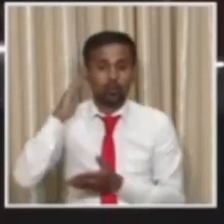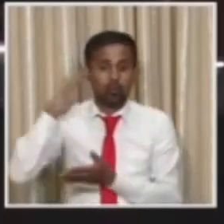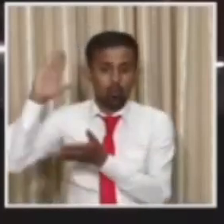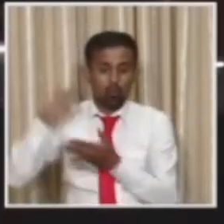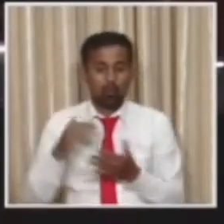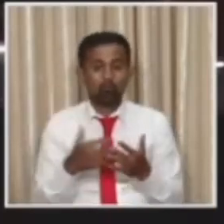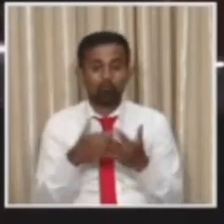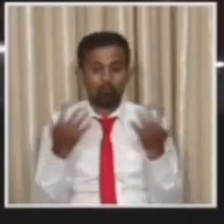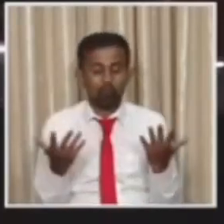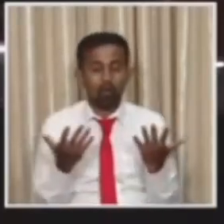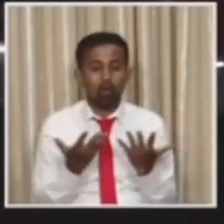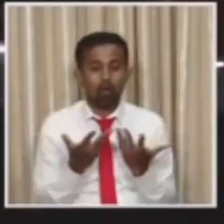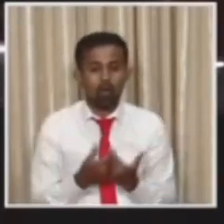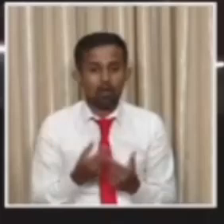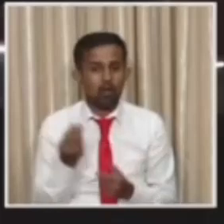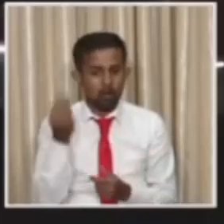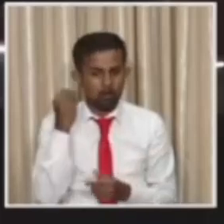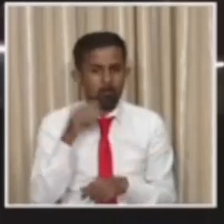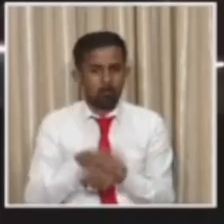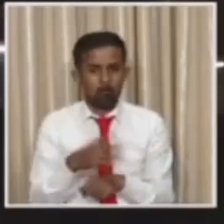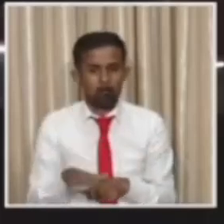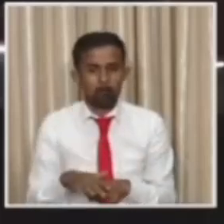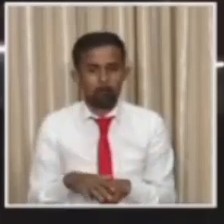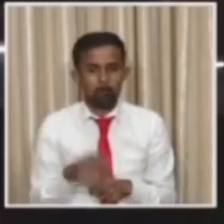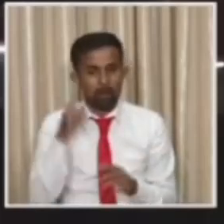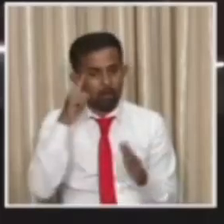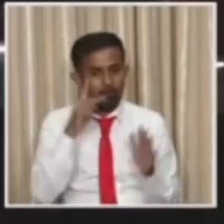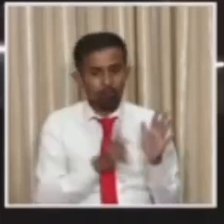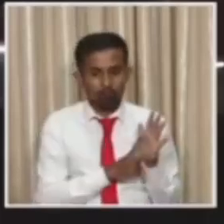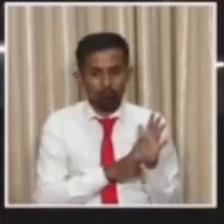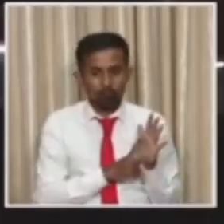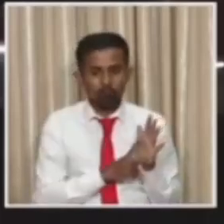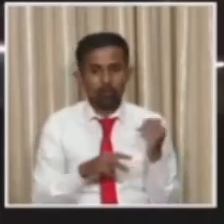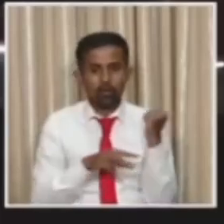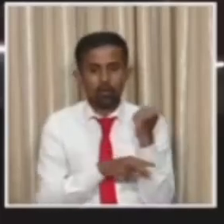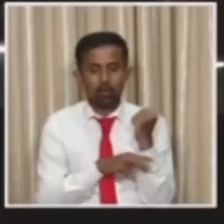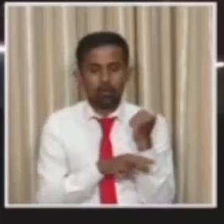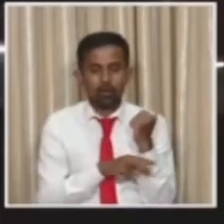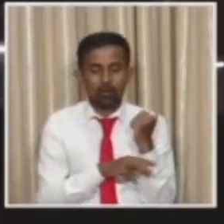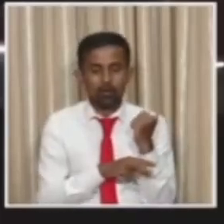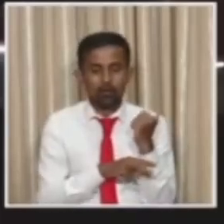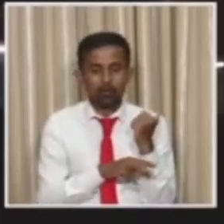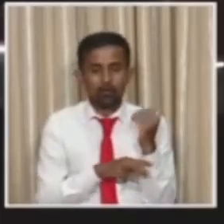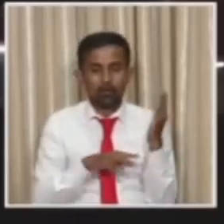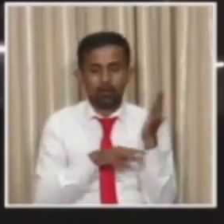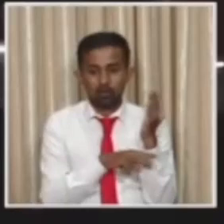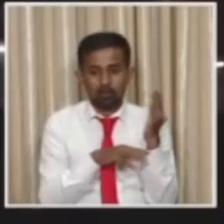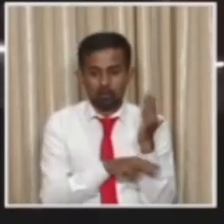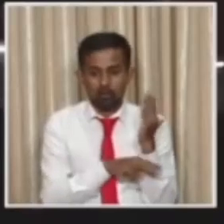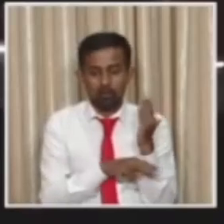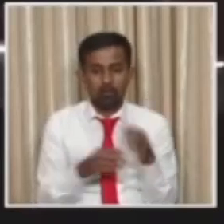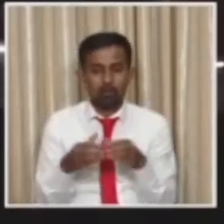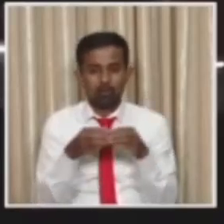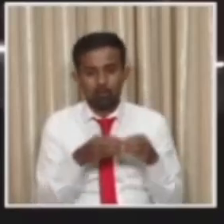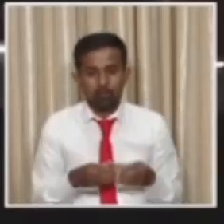විශාල ප්‍රමාණයක් අපිට එදා මේ ළඟදී මට හම්බුණා එයාපෝට් එකේදී වියට්නාමෙන් ඒ රබර් ආශ්‍රිත රබර් මේගෙන මේ